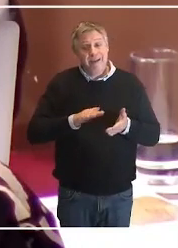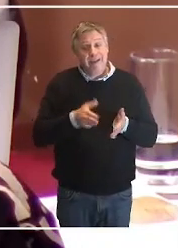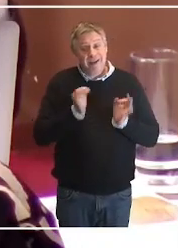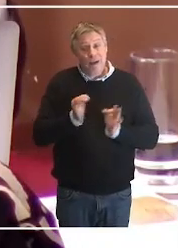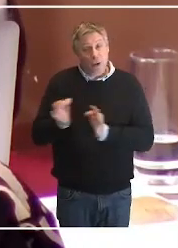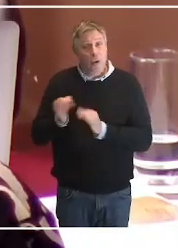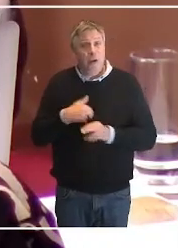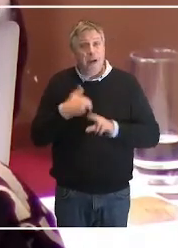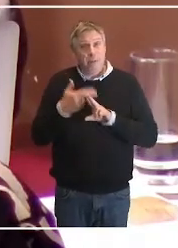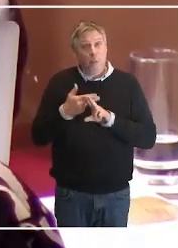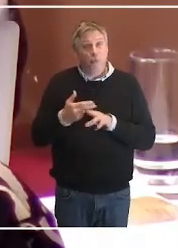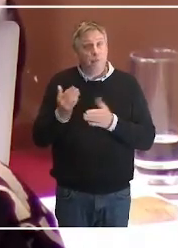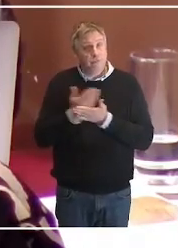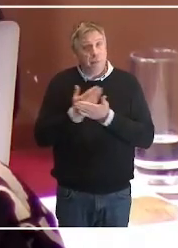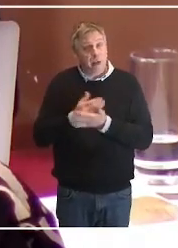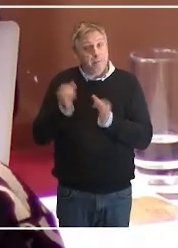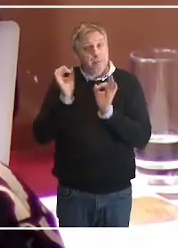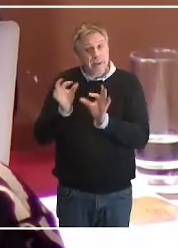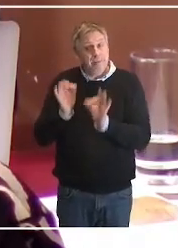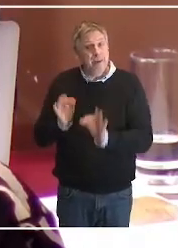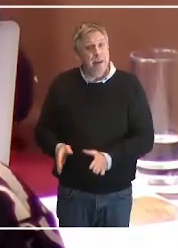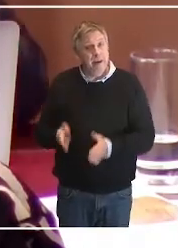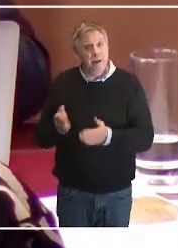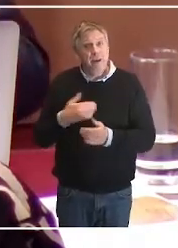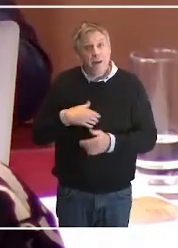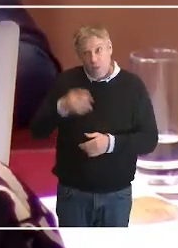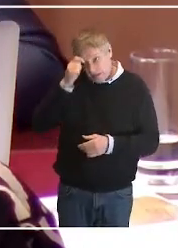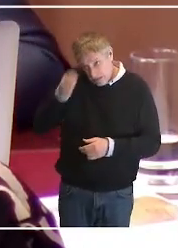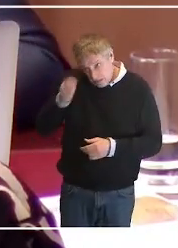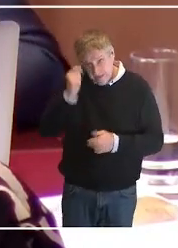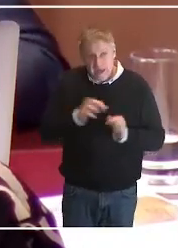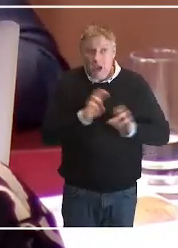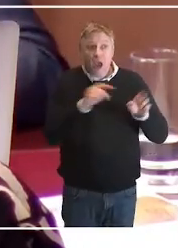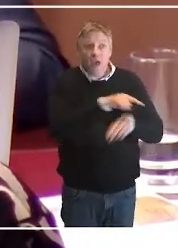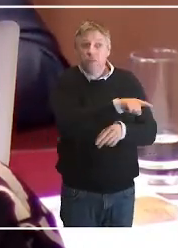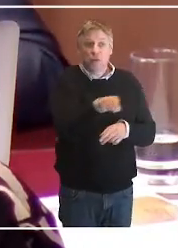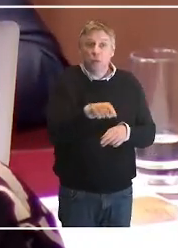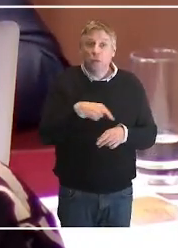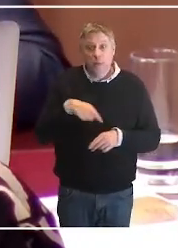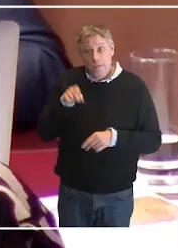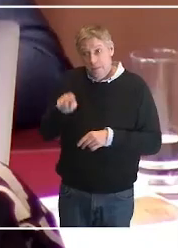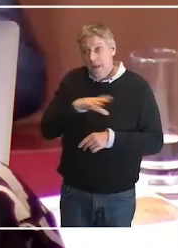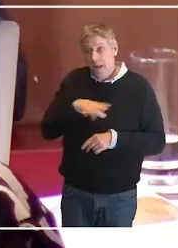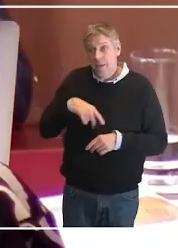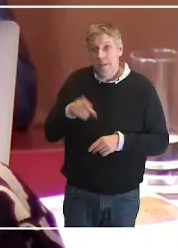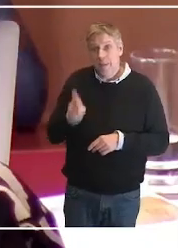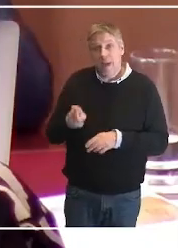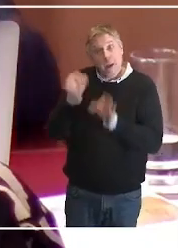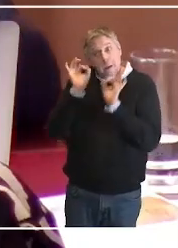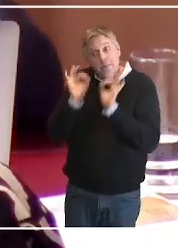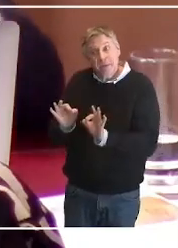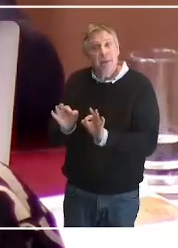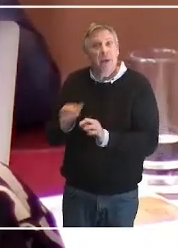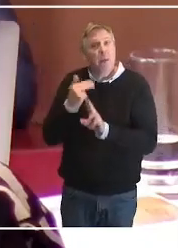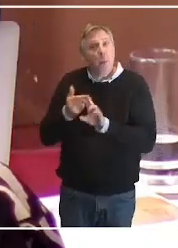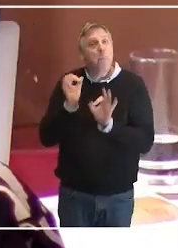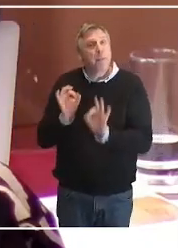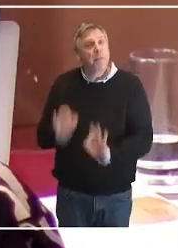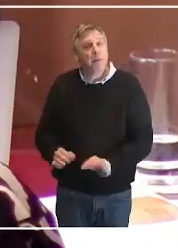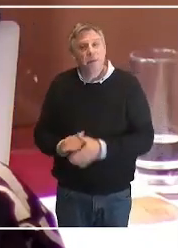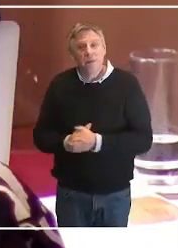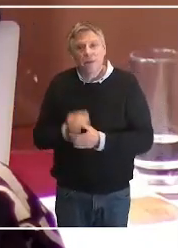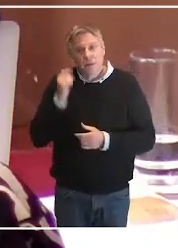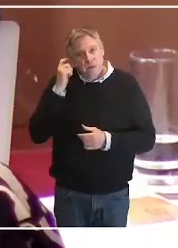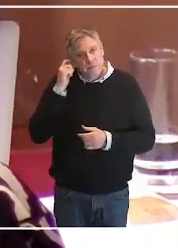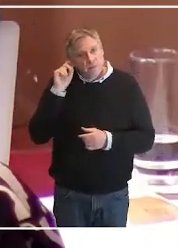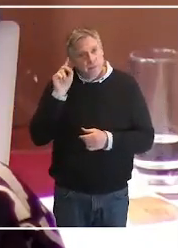sa réponse. C'est rarement le cas et je tenais à le saluer. Autre chose que je voulais rajouter, cette fois-ci plus sur le fond, parce que c'était